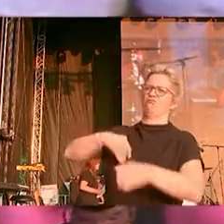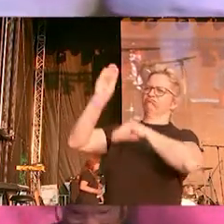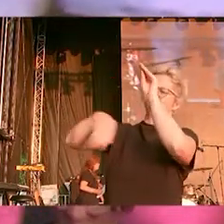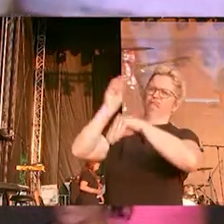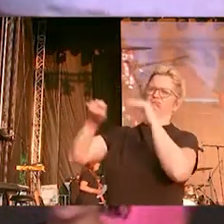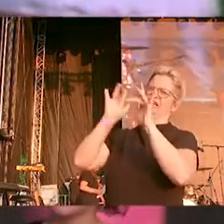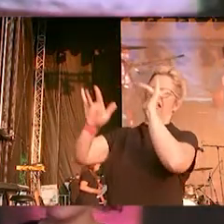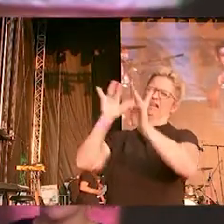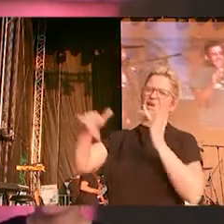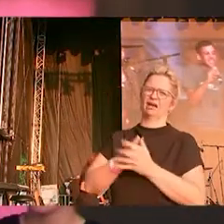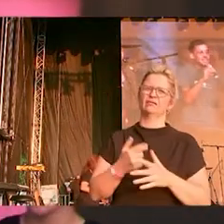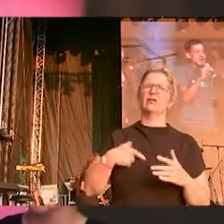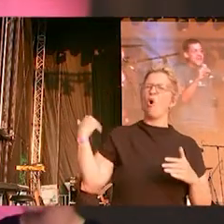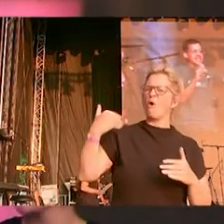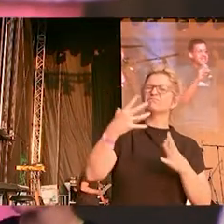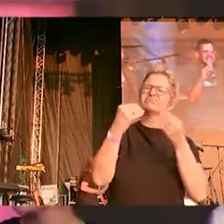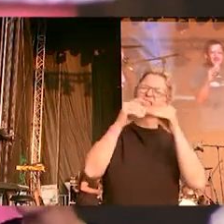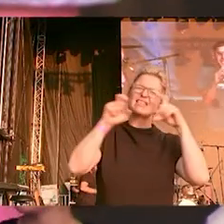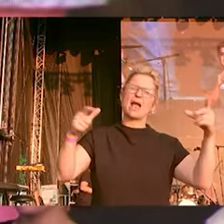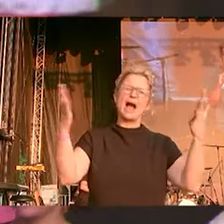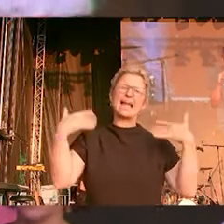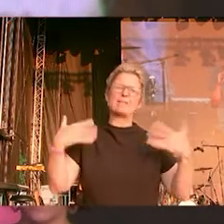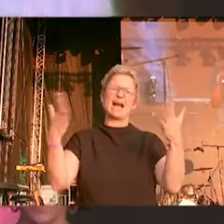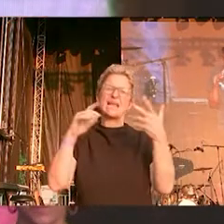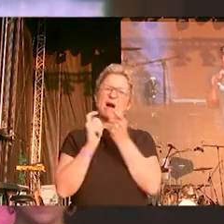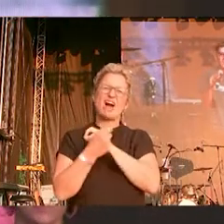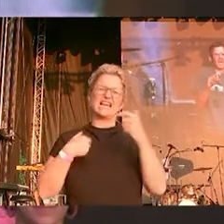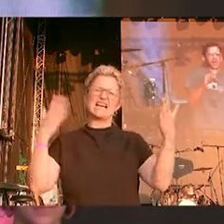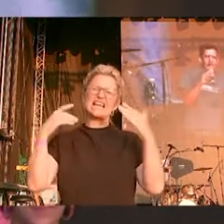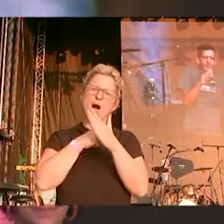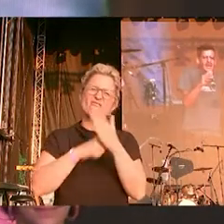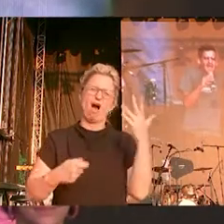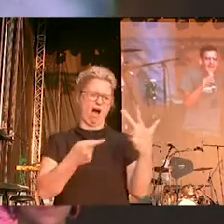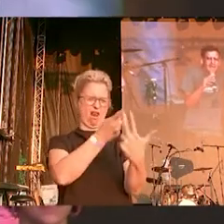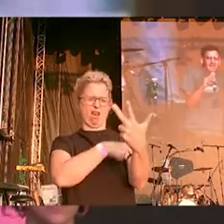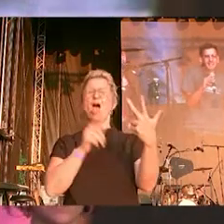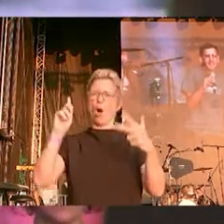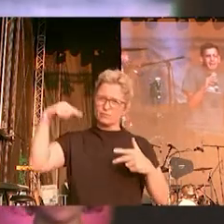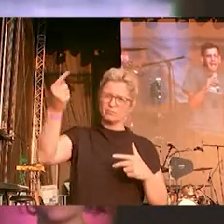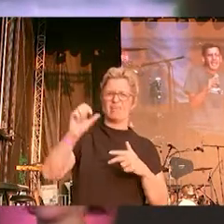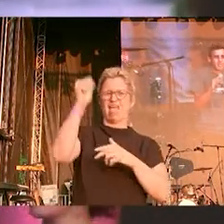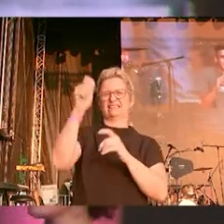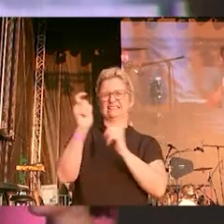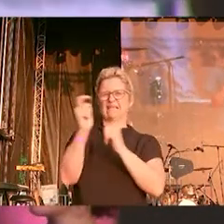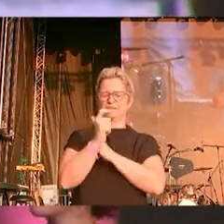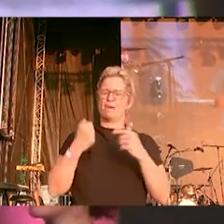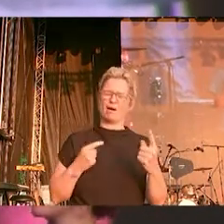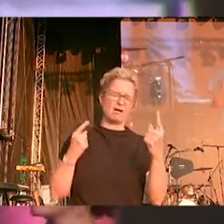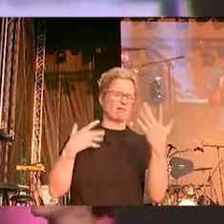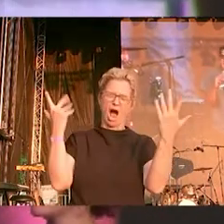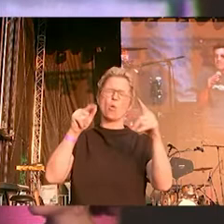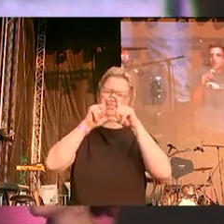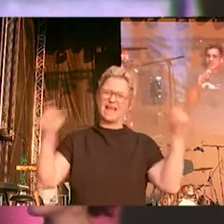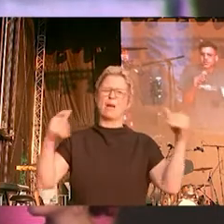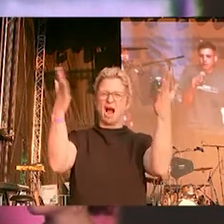Dieser Tage ist viel vom Klima die Rede. Klimawandel, Klimakrise, Klimawahl. Und auch bei der Wahl am 1. September geht es um das Klima.